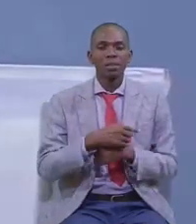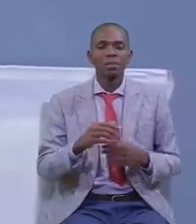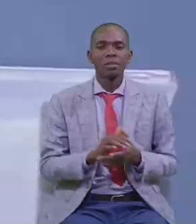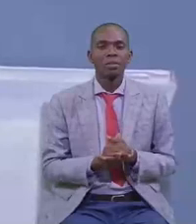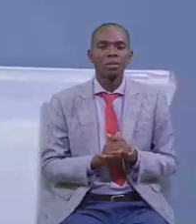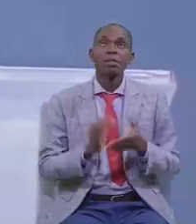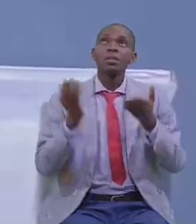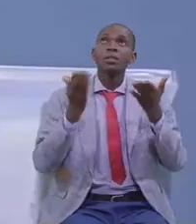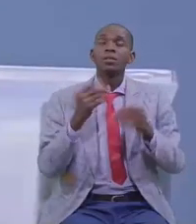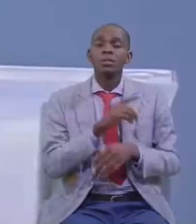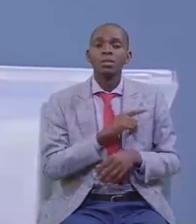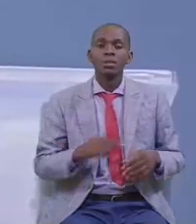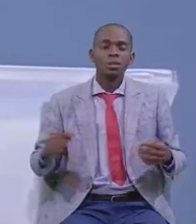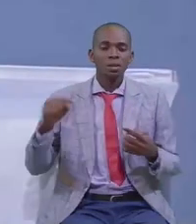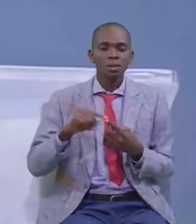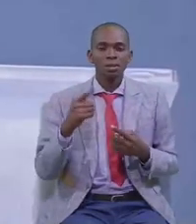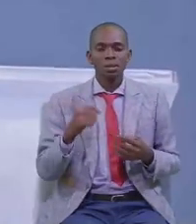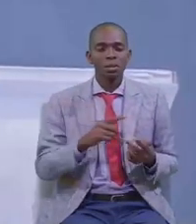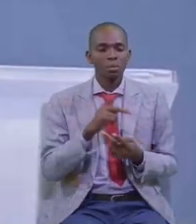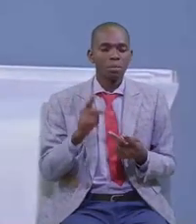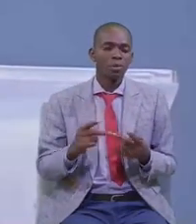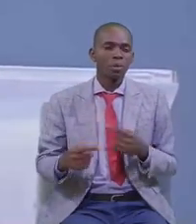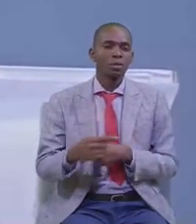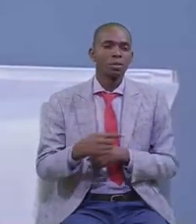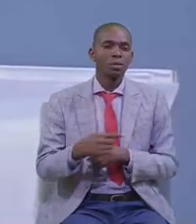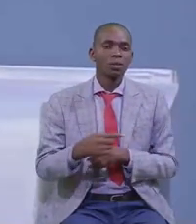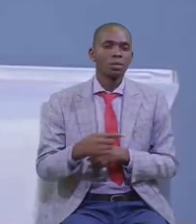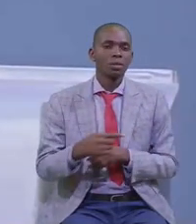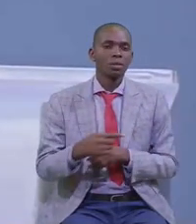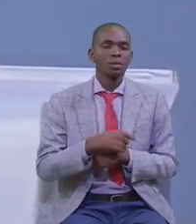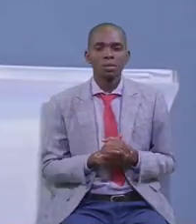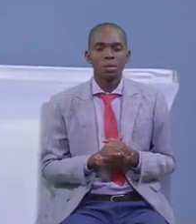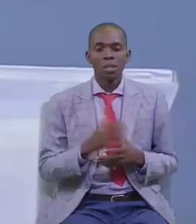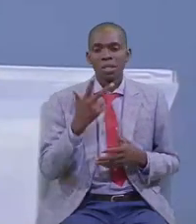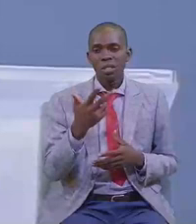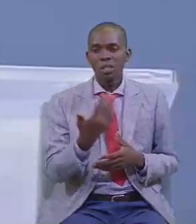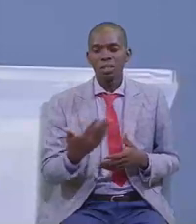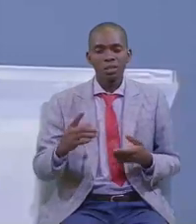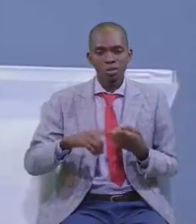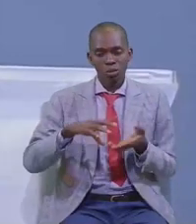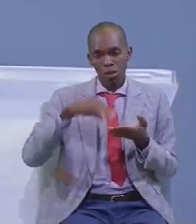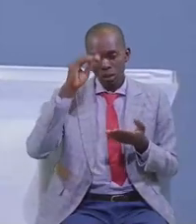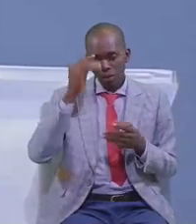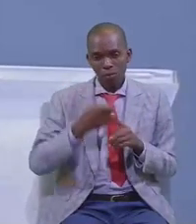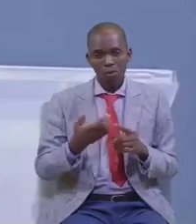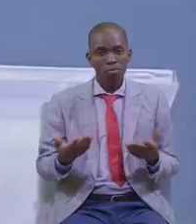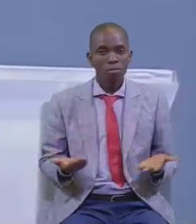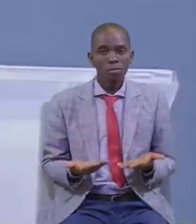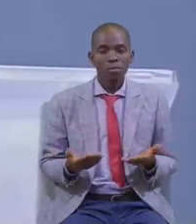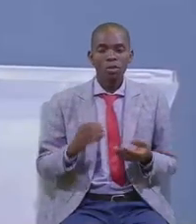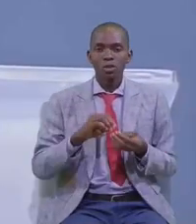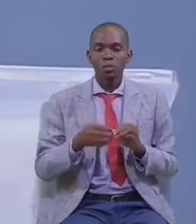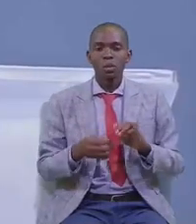Servir le Seigneur jusqu'au jour parfait. Il y a trois choses à considérer. Premièrement,